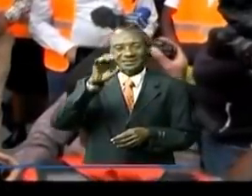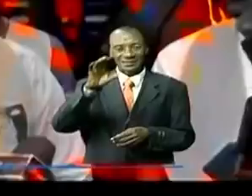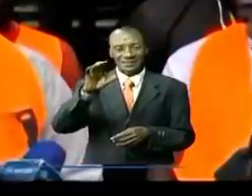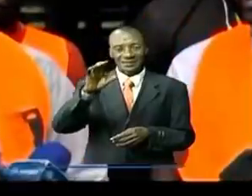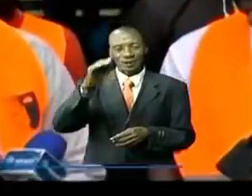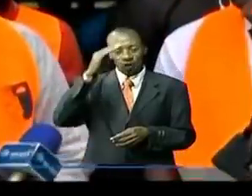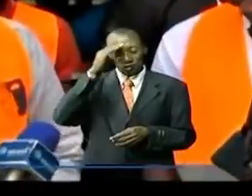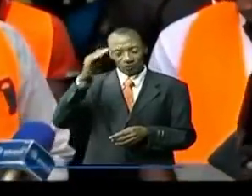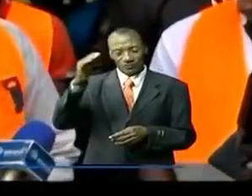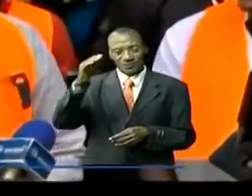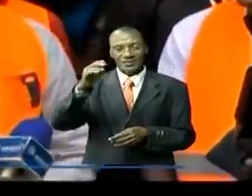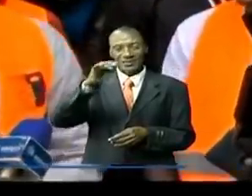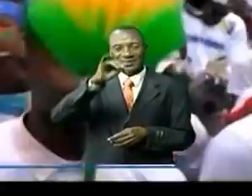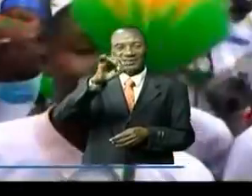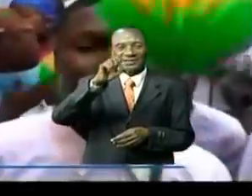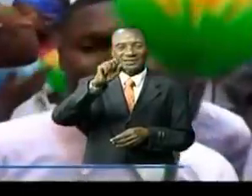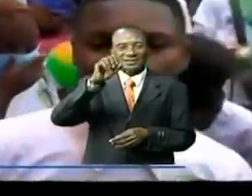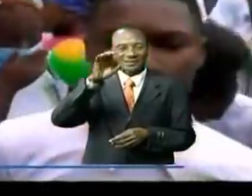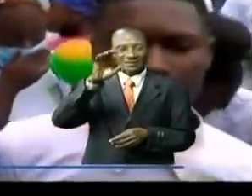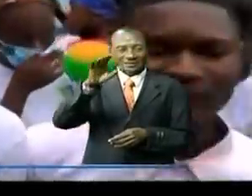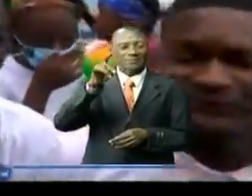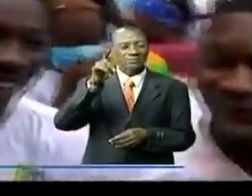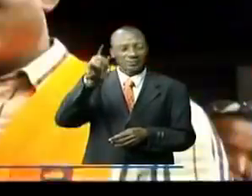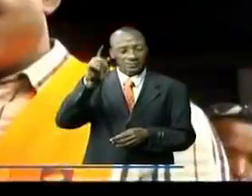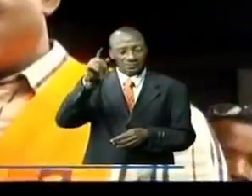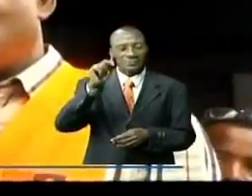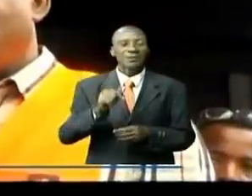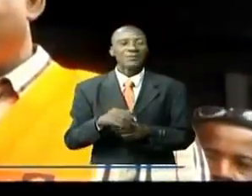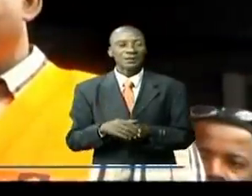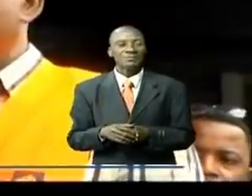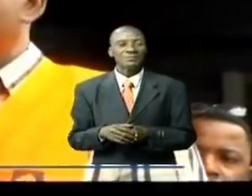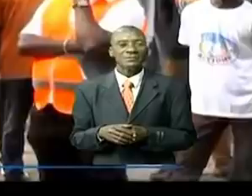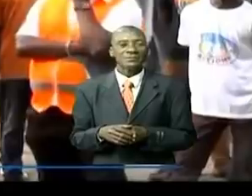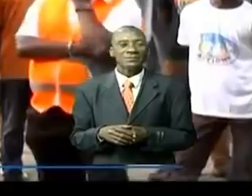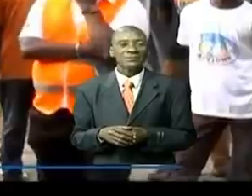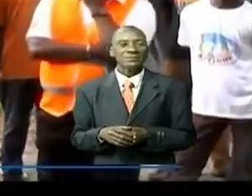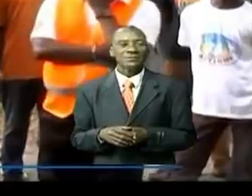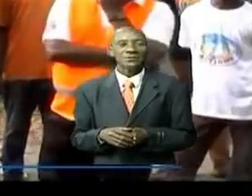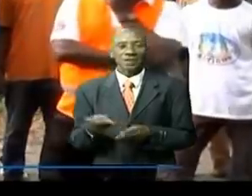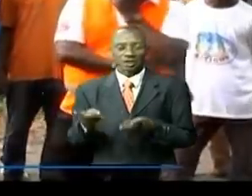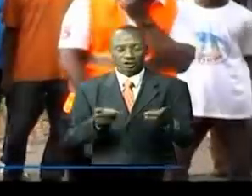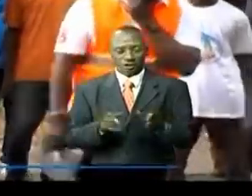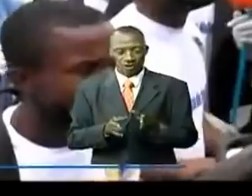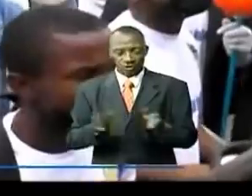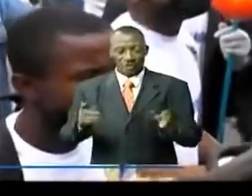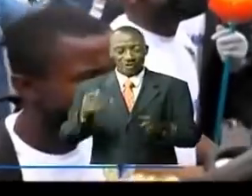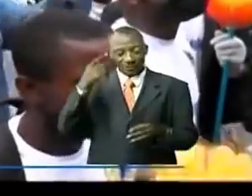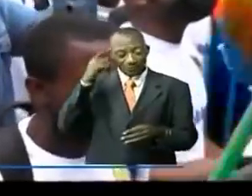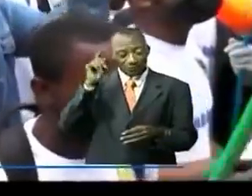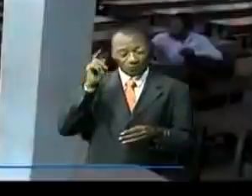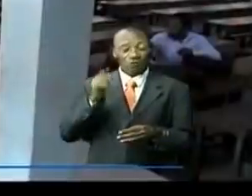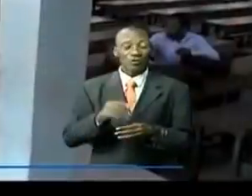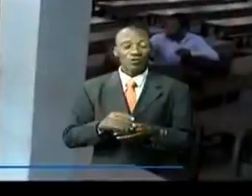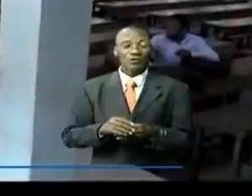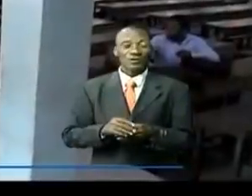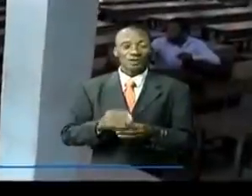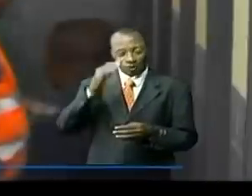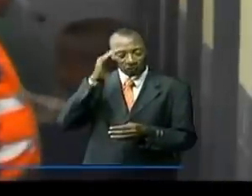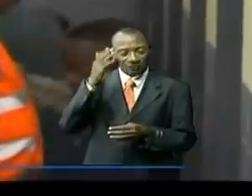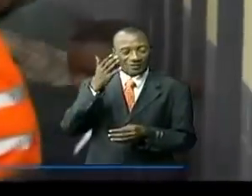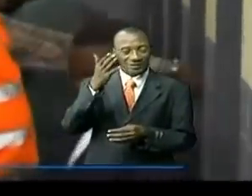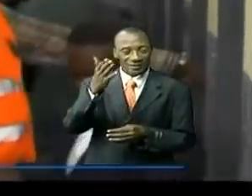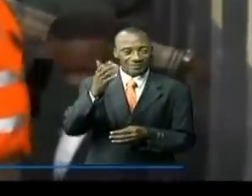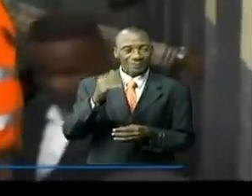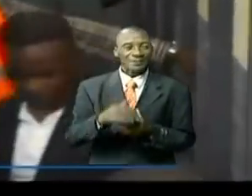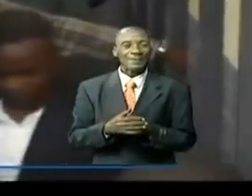nouveau comité de gestion en collaboration avec les étudiants. Le directeur général de cet établissement d'enseignement supérieur a fait la ronde des